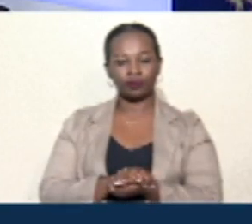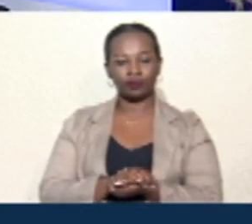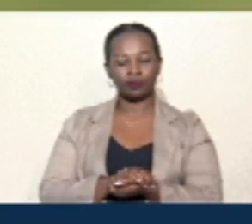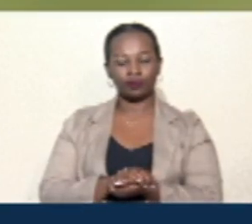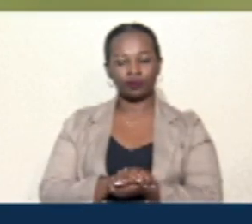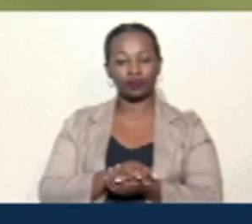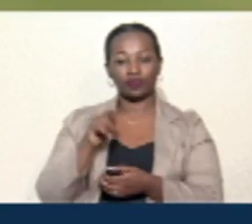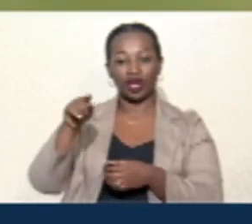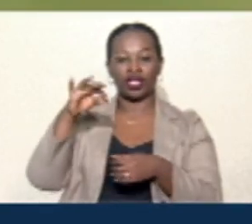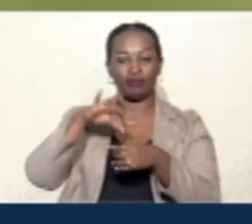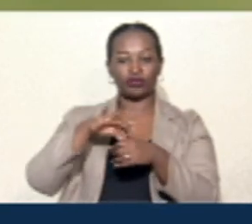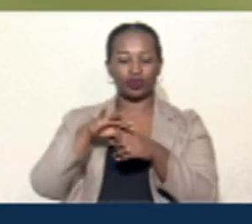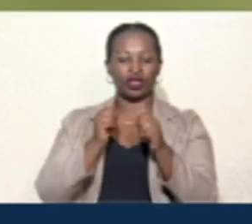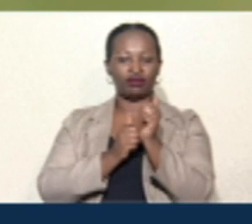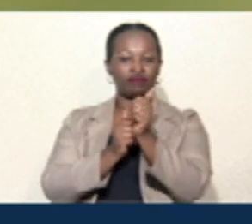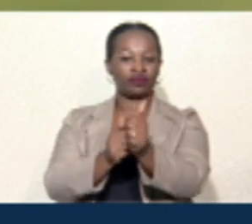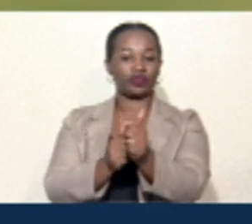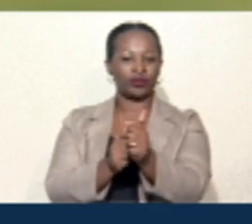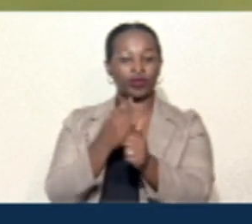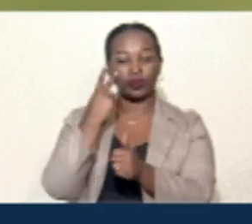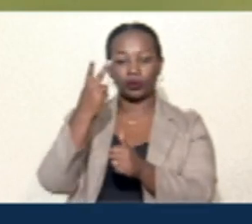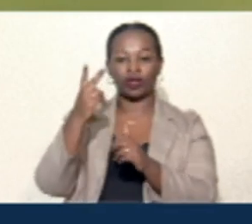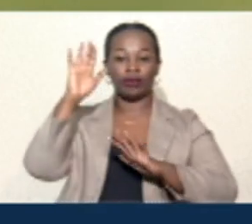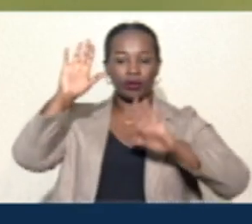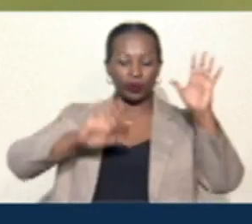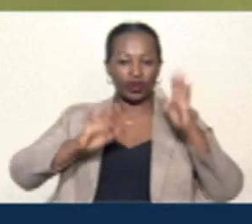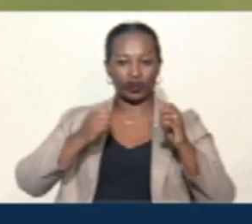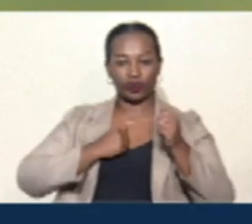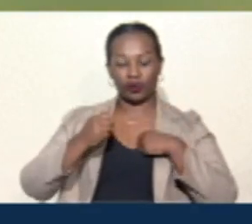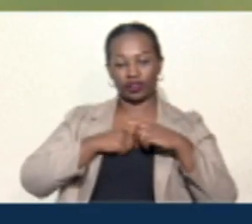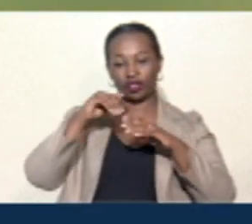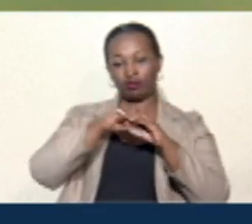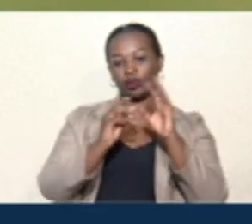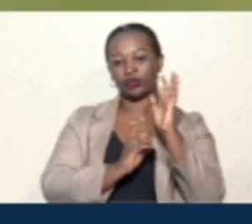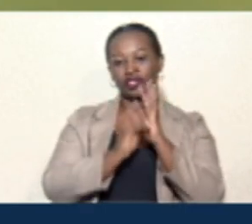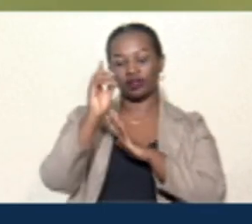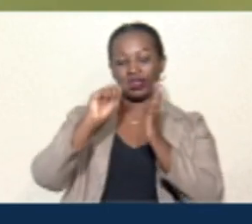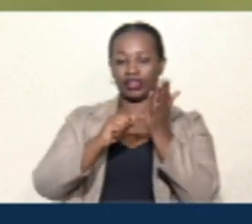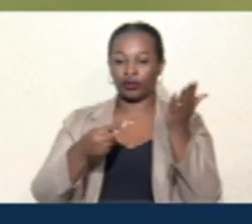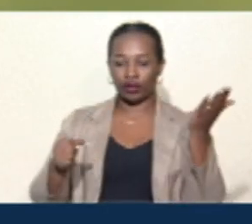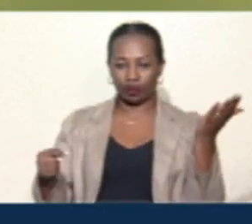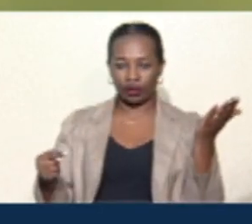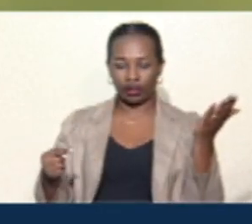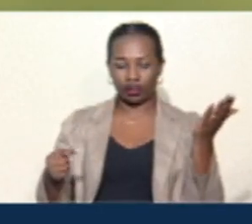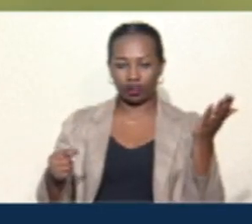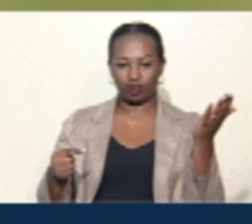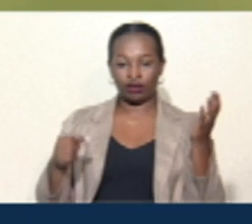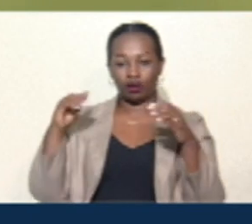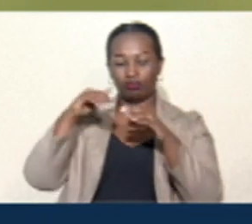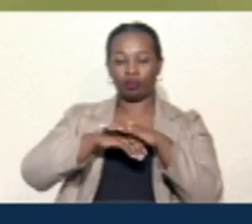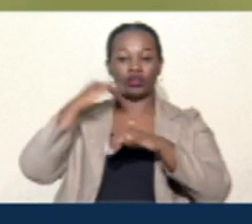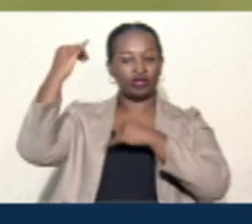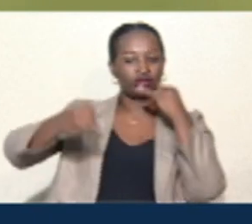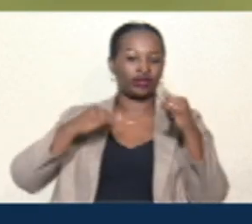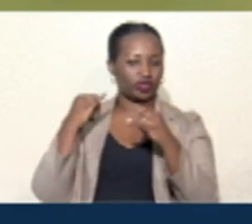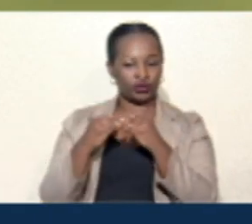Ahanini aya matora hagendewe kureba uruhare rw'u Rwanda mu guteza imbere ikoranabuhanga mu ruhando